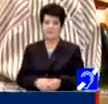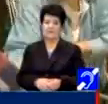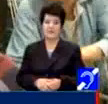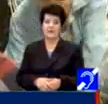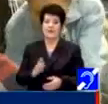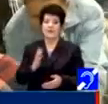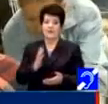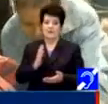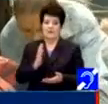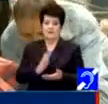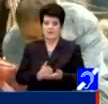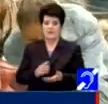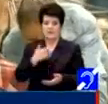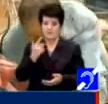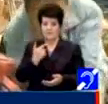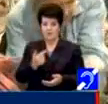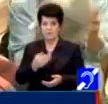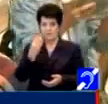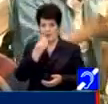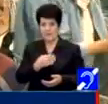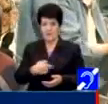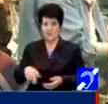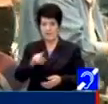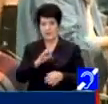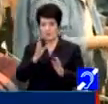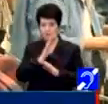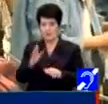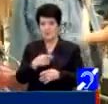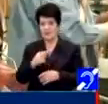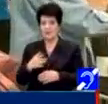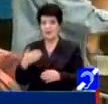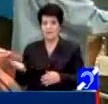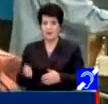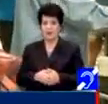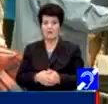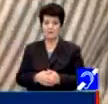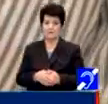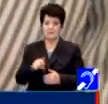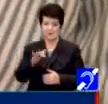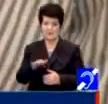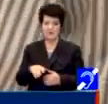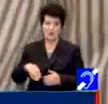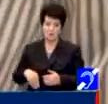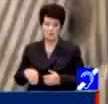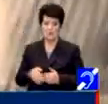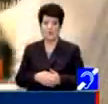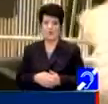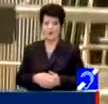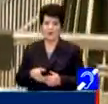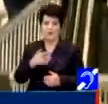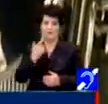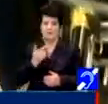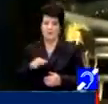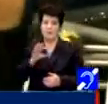se vor mai risipi atâtea pungi și ar fi mai bine pentru mediu. Pe de altă parte, ne arde la buzunar. În prezent, 8 din 10